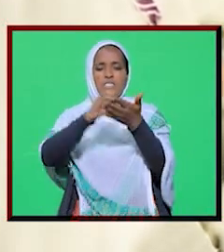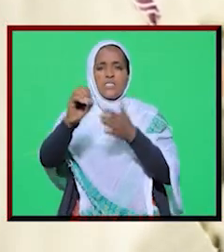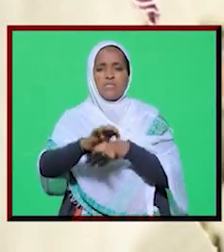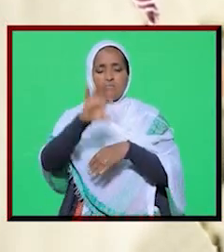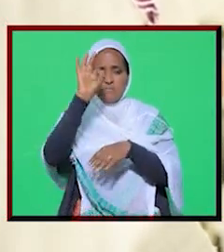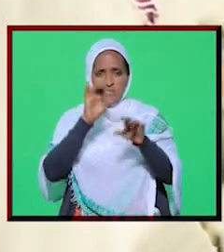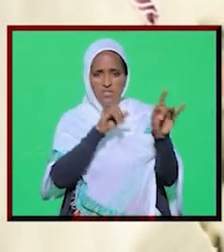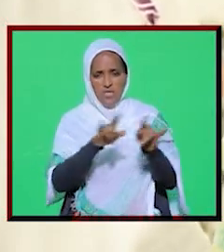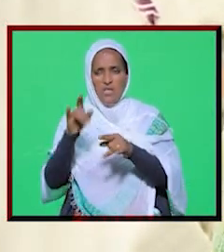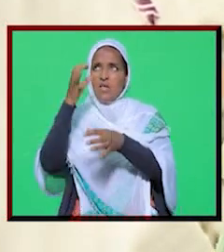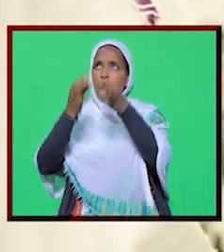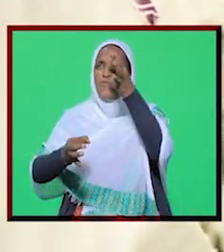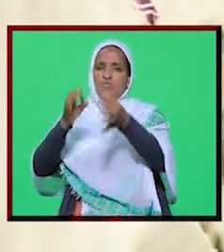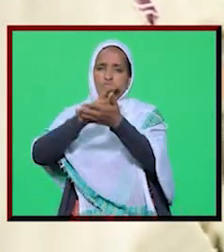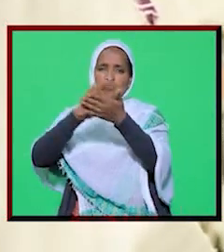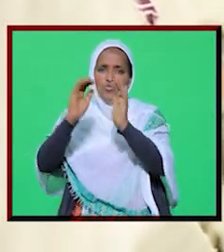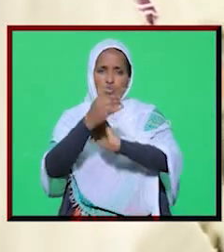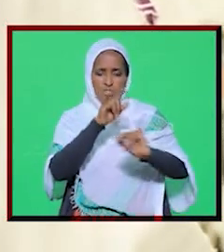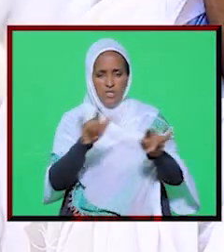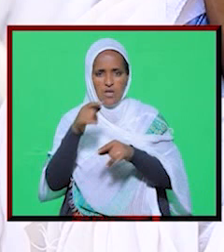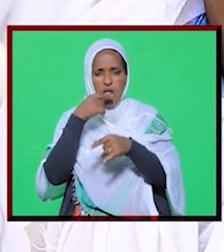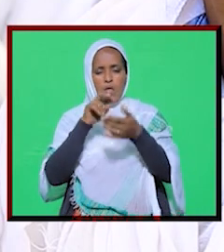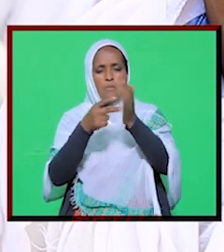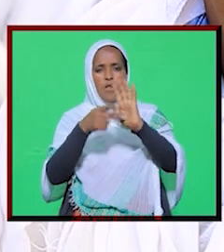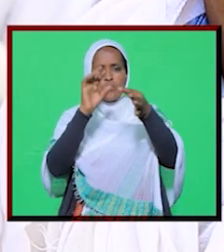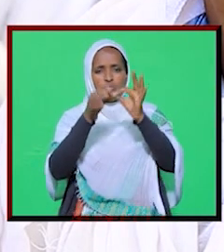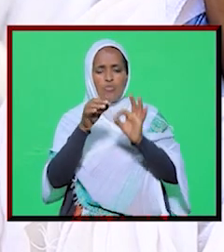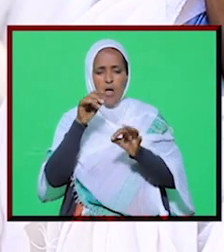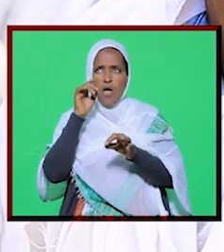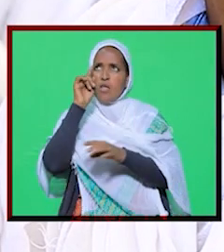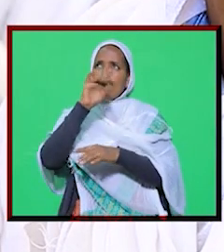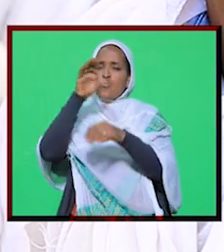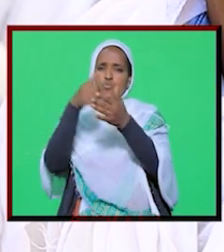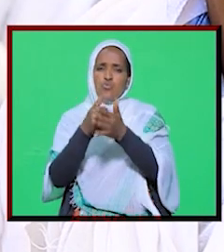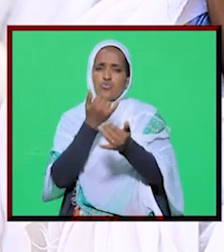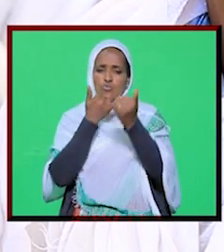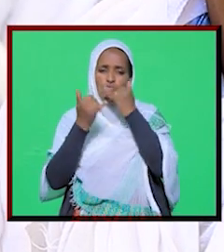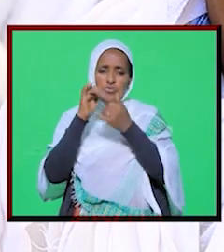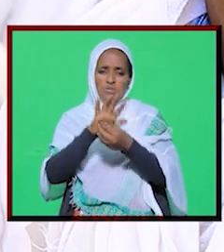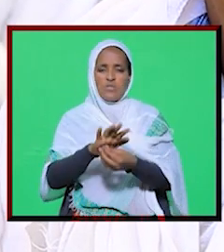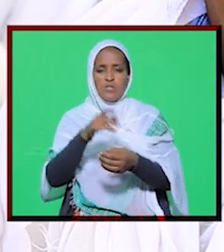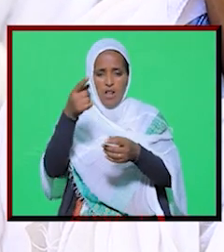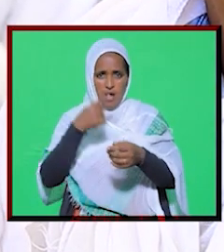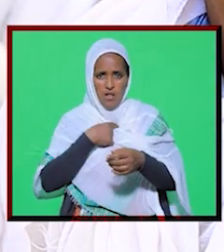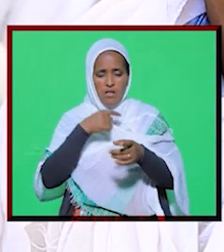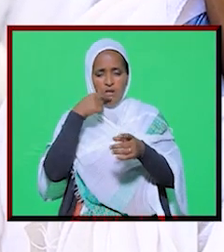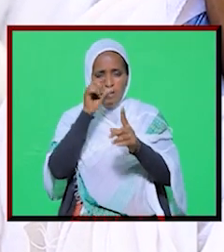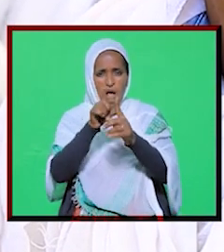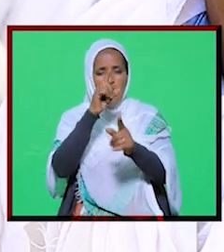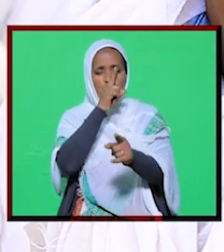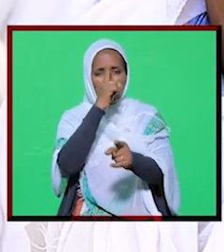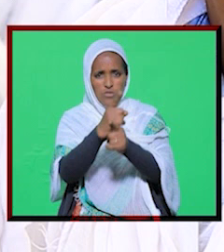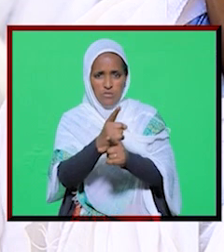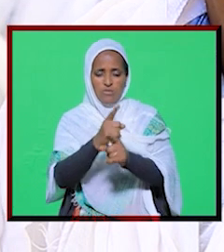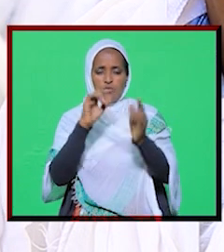ዘንድ በፍርድህም ንጹህ ተወን ዘንድ አለ። ምን ማለት ነው? አንተ ሁሉ ይበድላል ብለህ ተናግራል፣ የተናገርከው ቃል እውነት